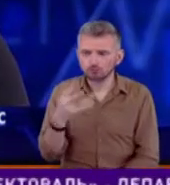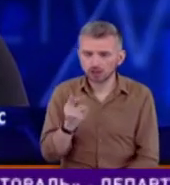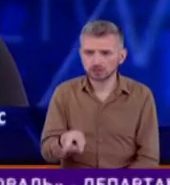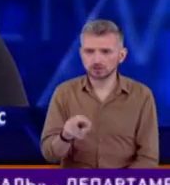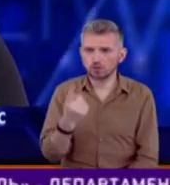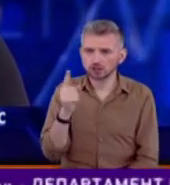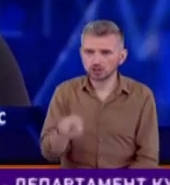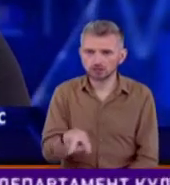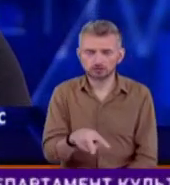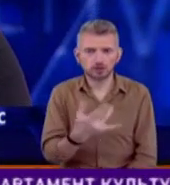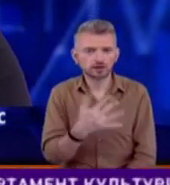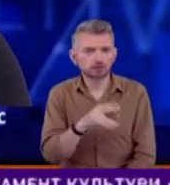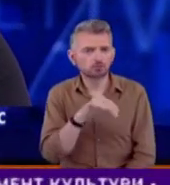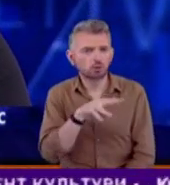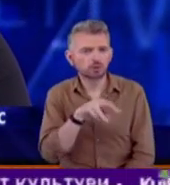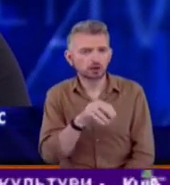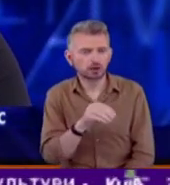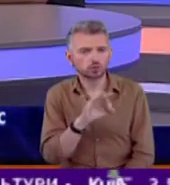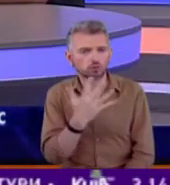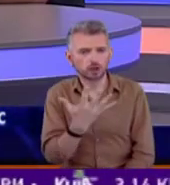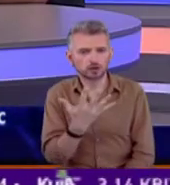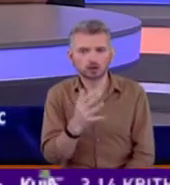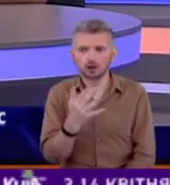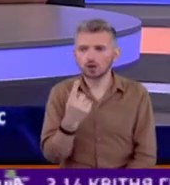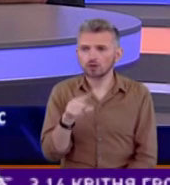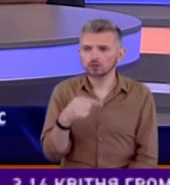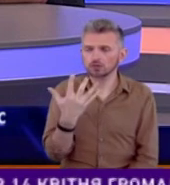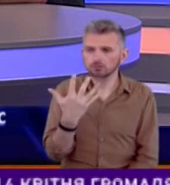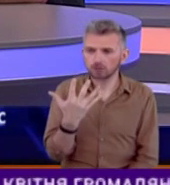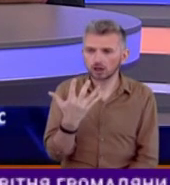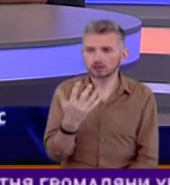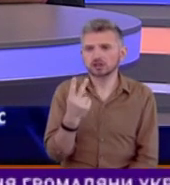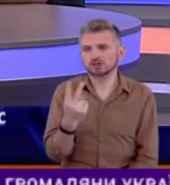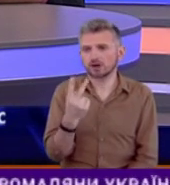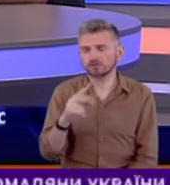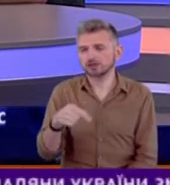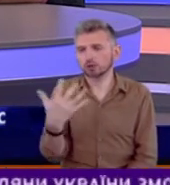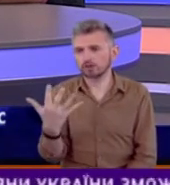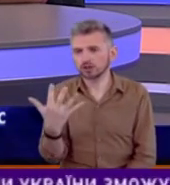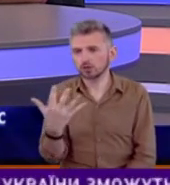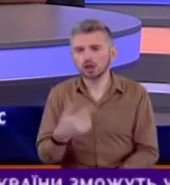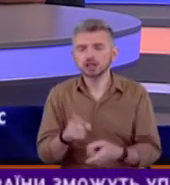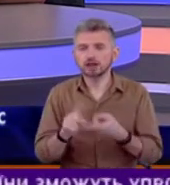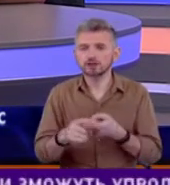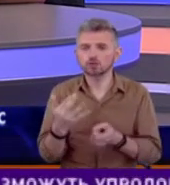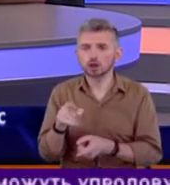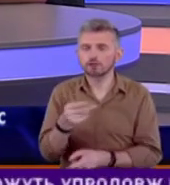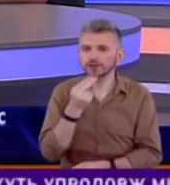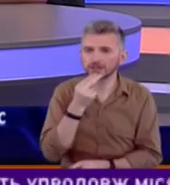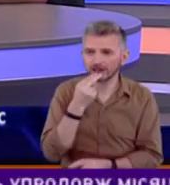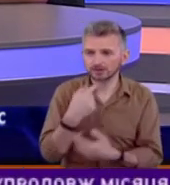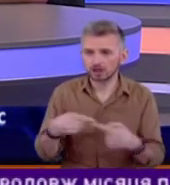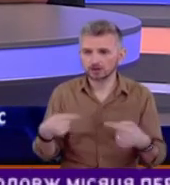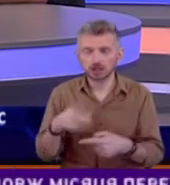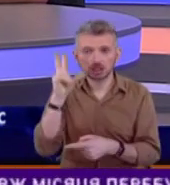літр. Це скільки промілля, пів-літра? Ну, от 1,5-2 промілля, 2,5. Це пів-літра до літра. Зависить від веса, того, скільки ви їли і так далі.